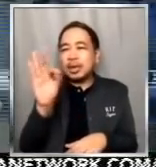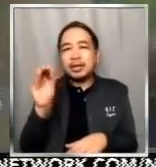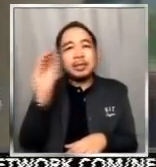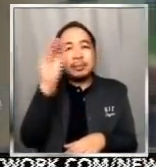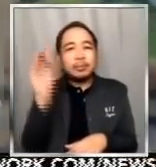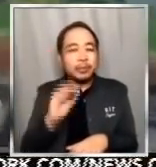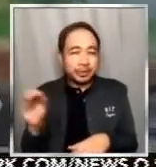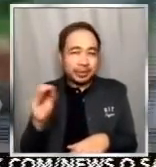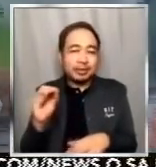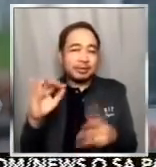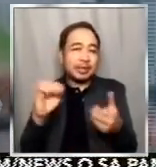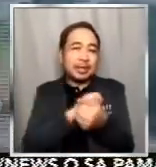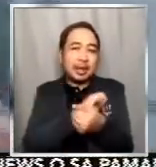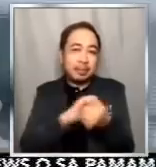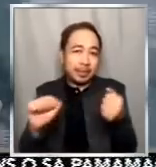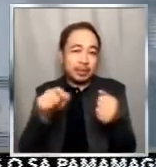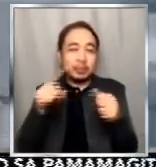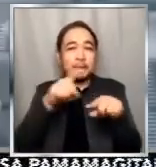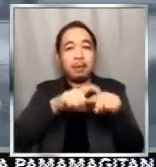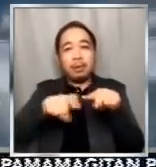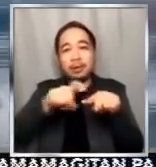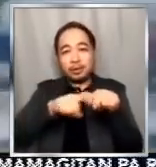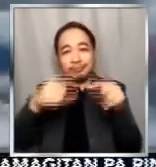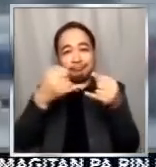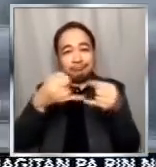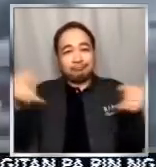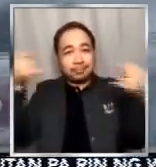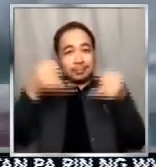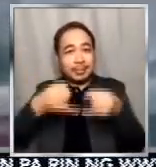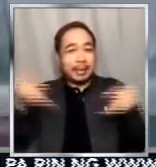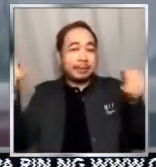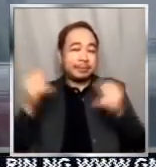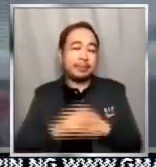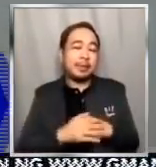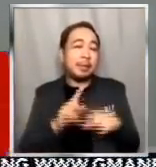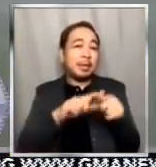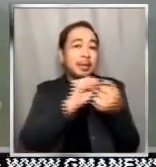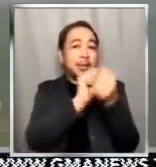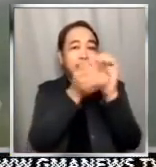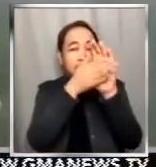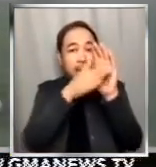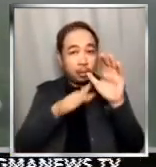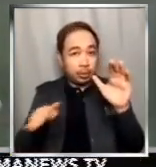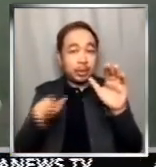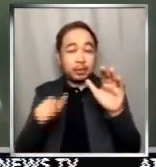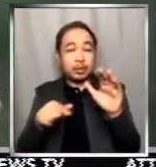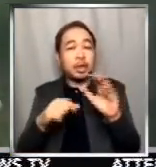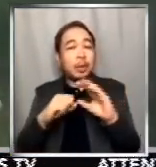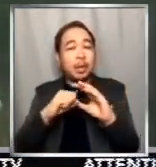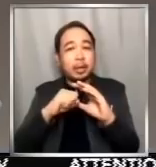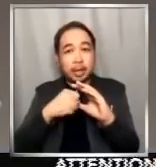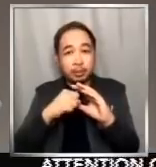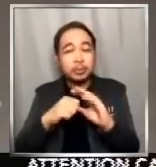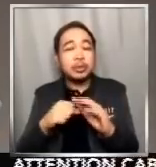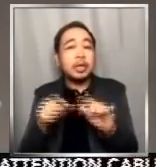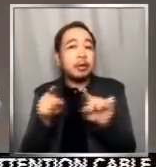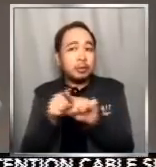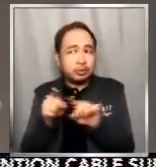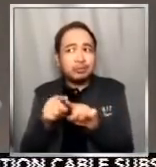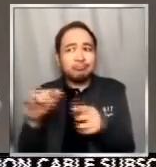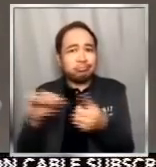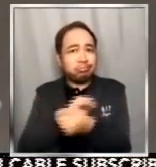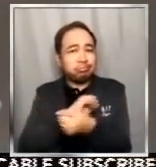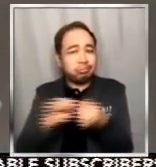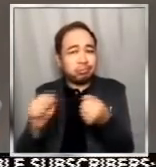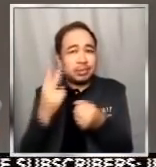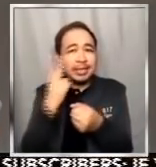cooperatives. Pero bukod sa Catanduanes, ang karamuan sa Camarines Sur ay pinadapa din ng bagyong Roli. Kalunos-lunos ang port